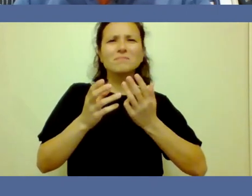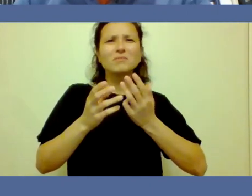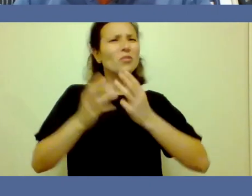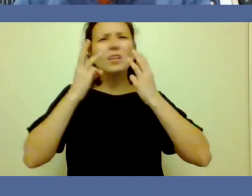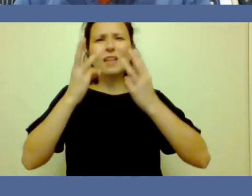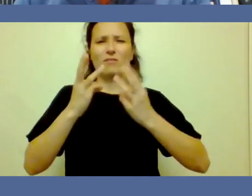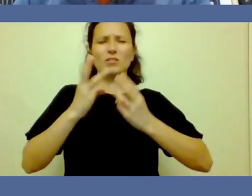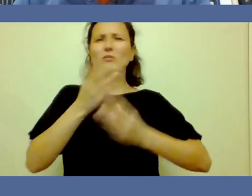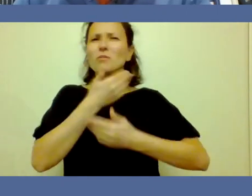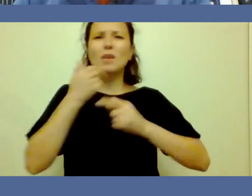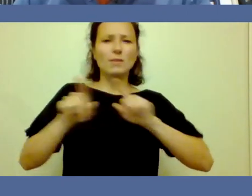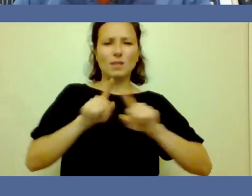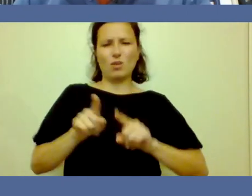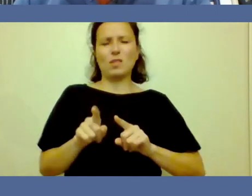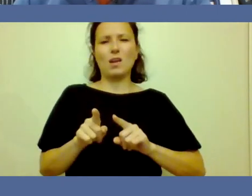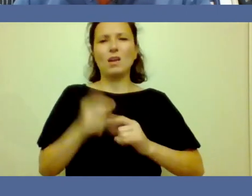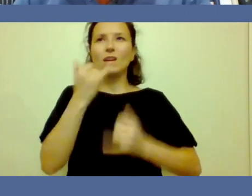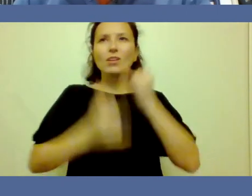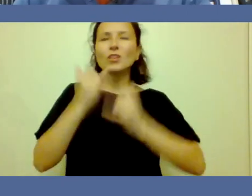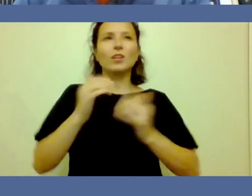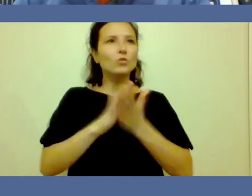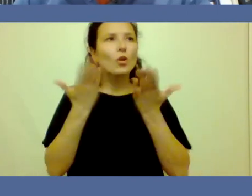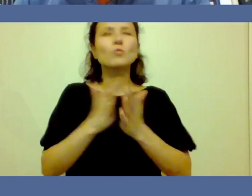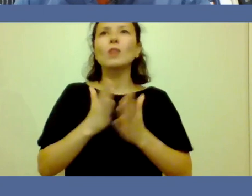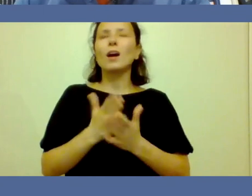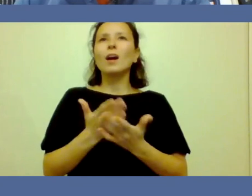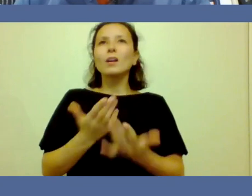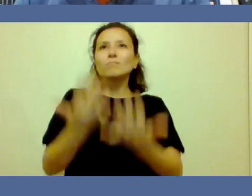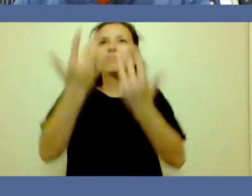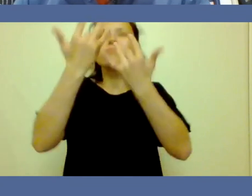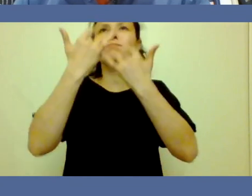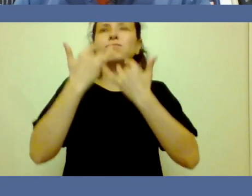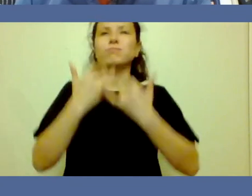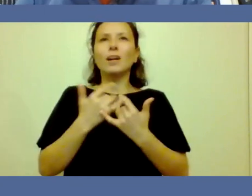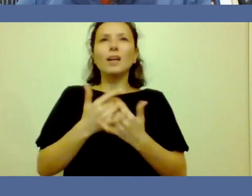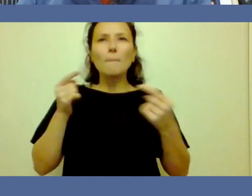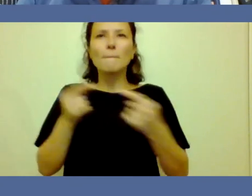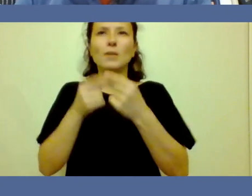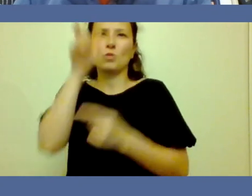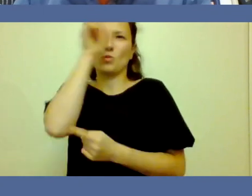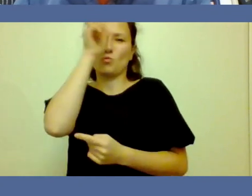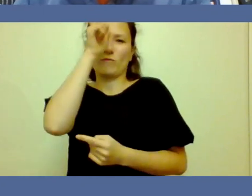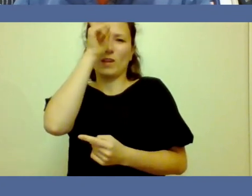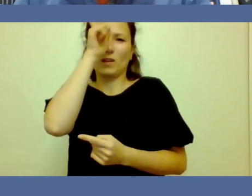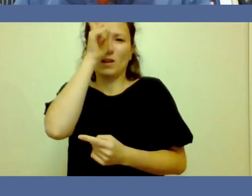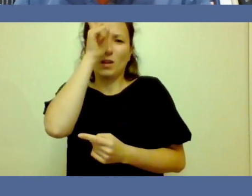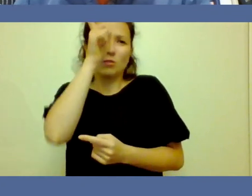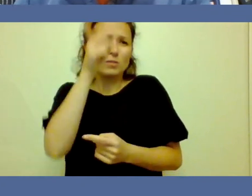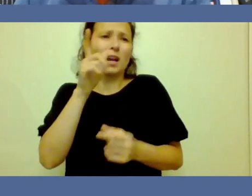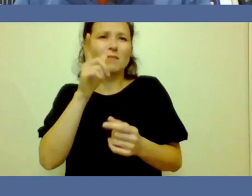żadnego znaczenia. Jeżeli książka jest pasjonująca i pasuje do człowieka, no to myślę, że po prostu to jest taka dłuższa